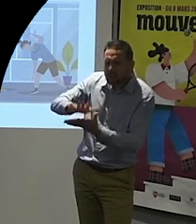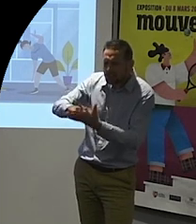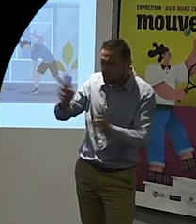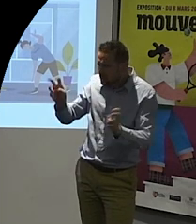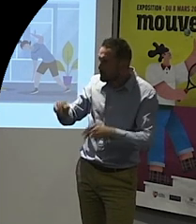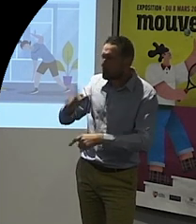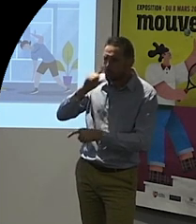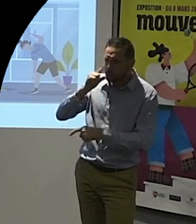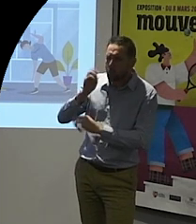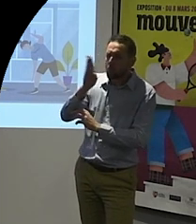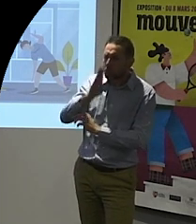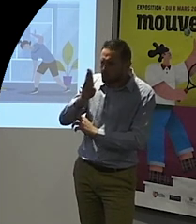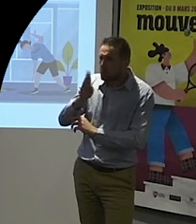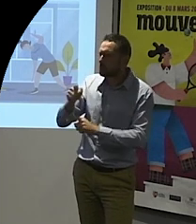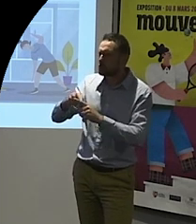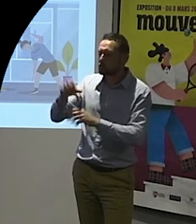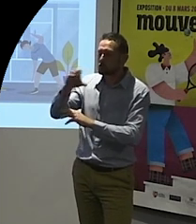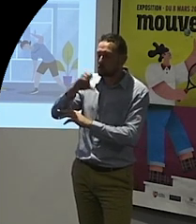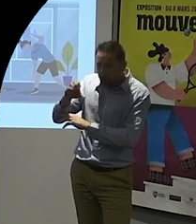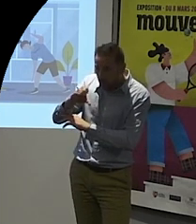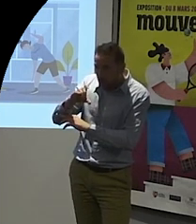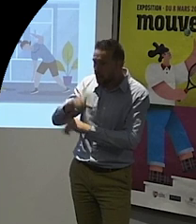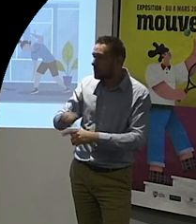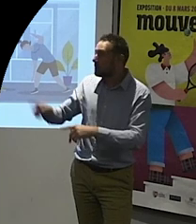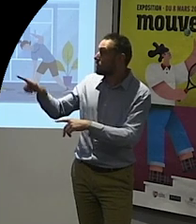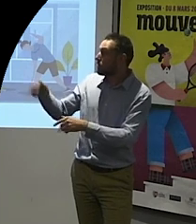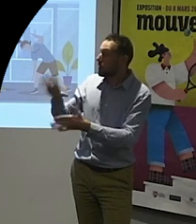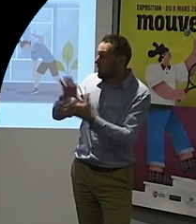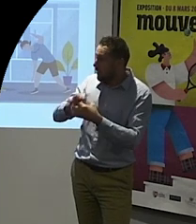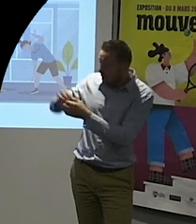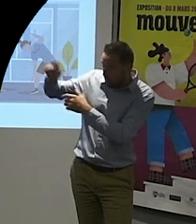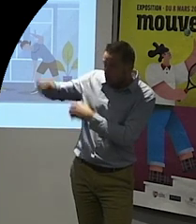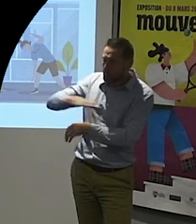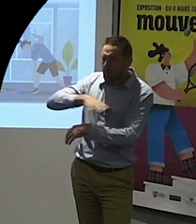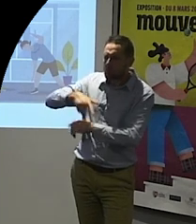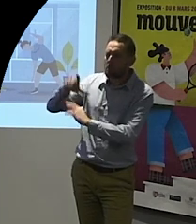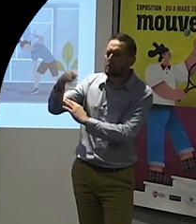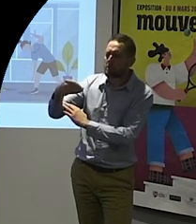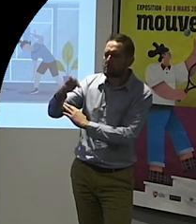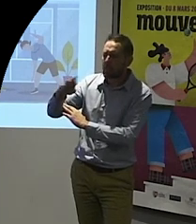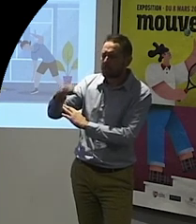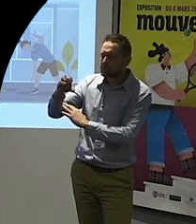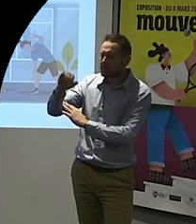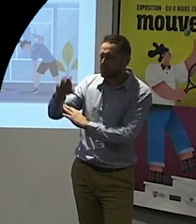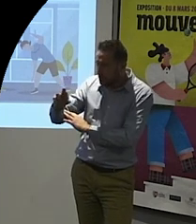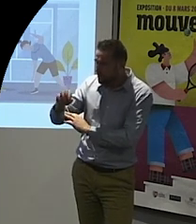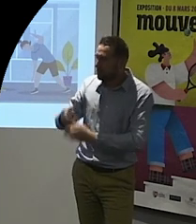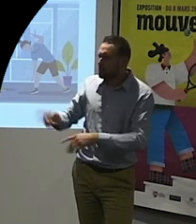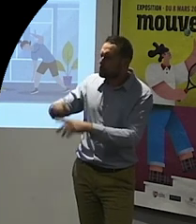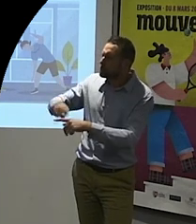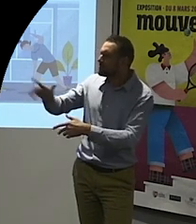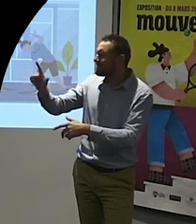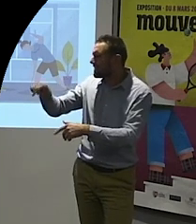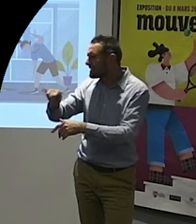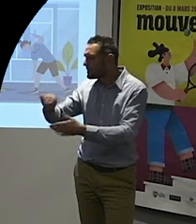Thierry Boucher, accompagnés de Marie Mercier, et donc des sportifs de la structure d'accompagnement